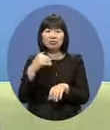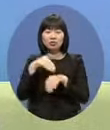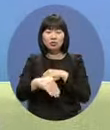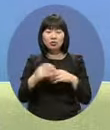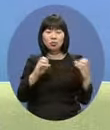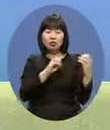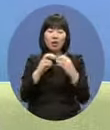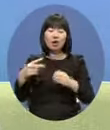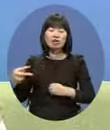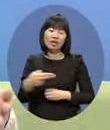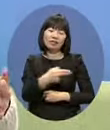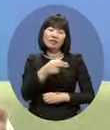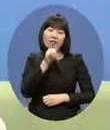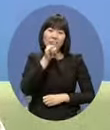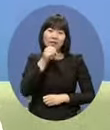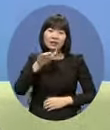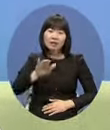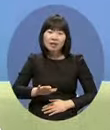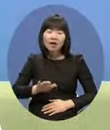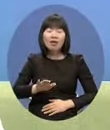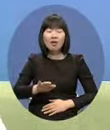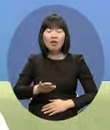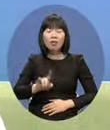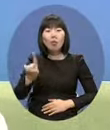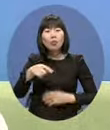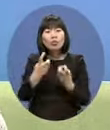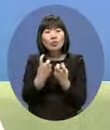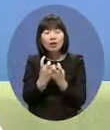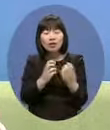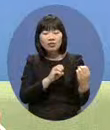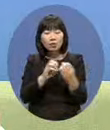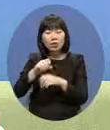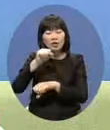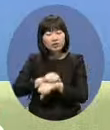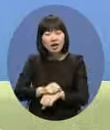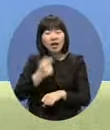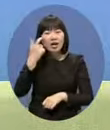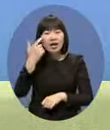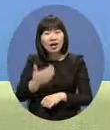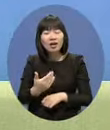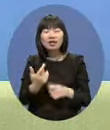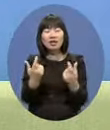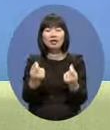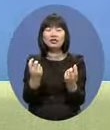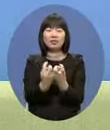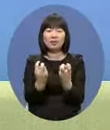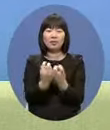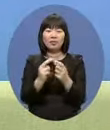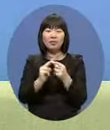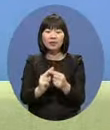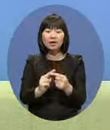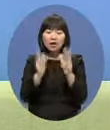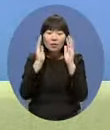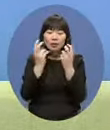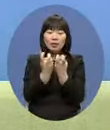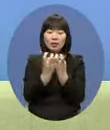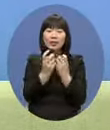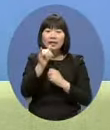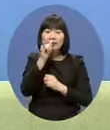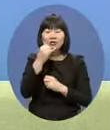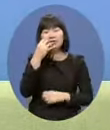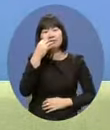딱 끝나고 마는데 도대체 어떻게 해야지 대화를 잘하는 거고 그런 방법 과 그런 공부법이 있는지 또